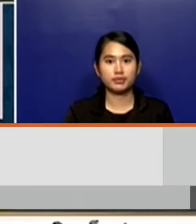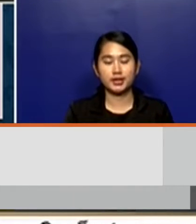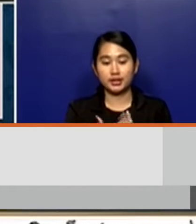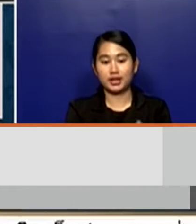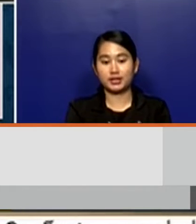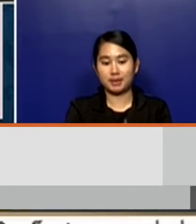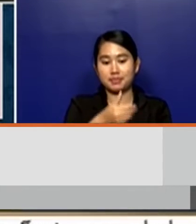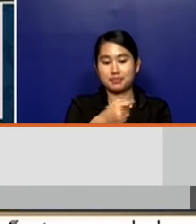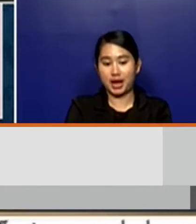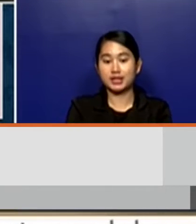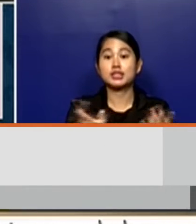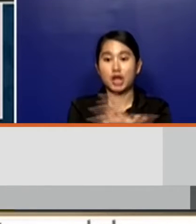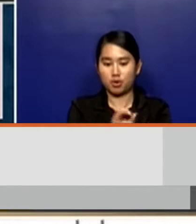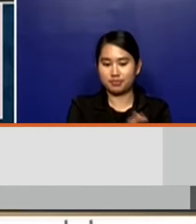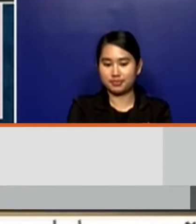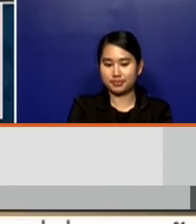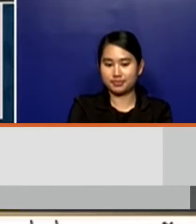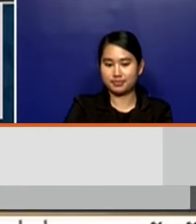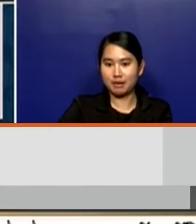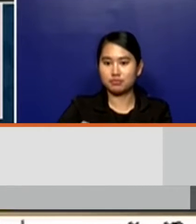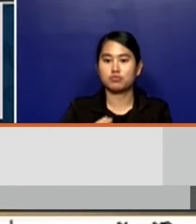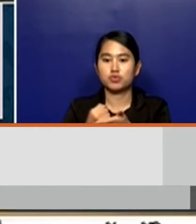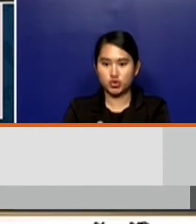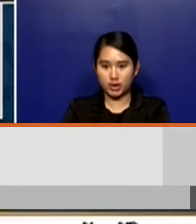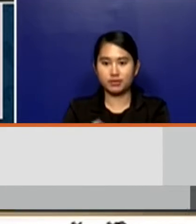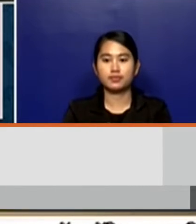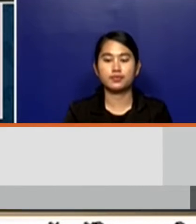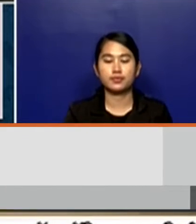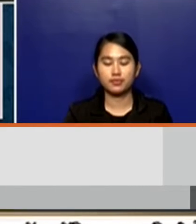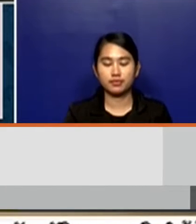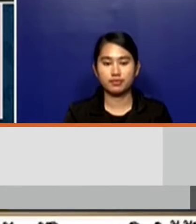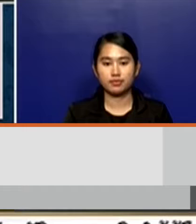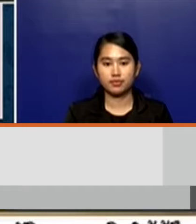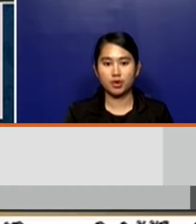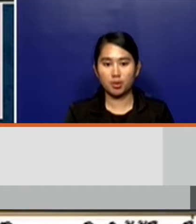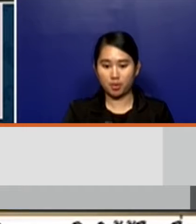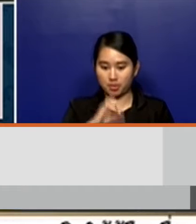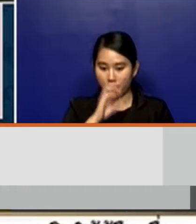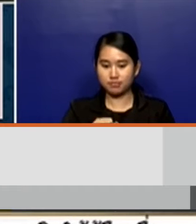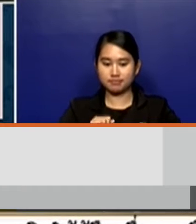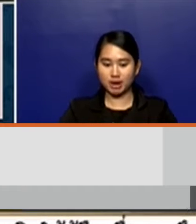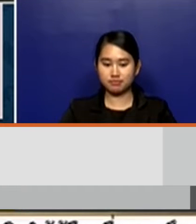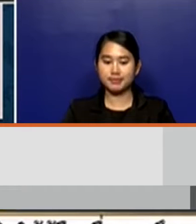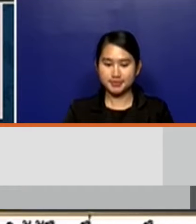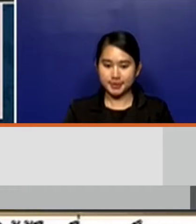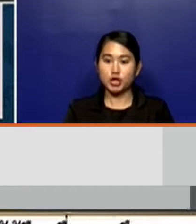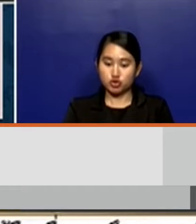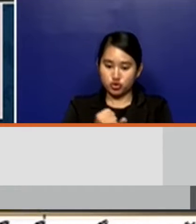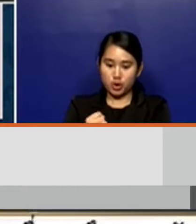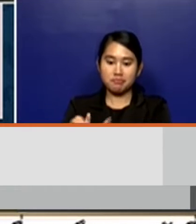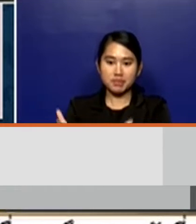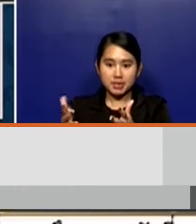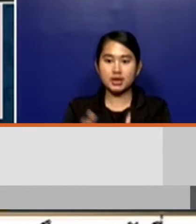ินกอนถูกกธกมธ weird careแต่ผมเรีนว่าถ้าเราไมช่วยเหลอเยีวยาเขาในสภาพวนนั้น